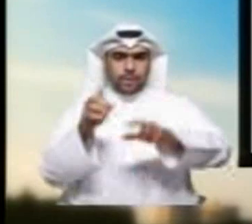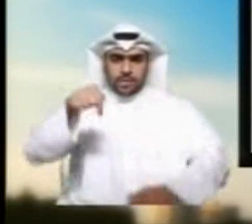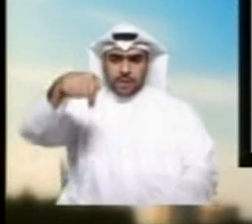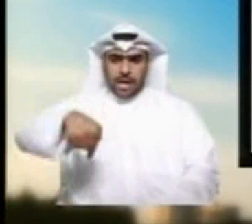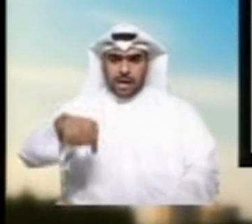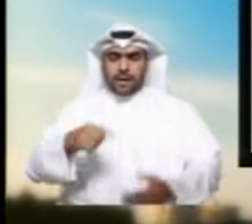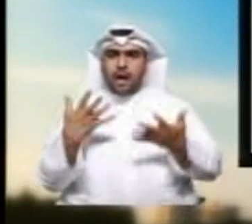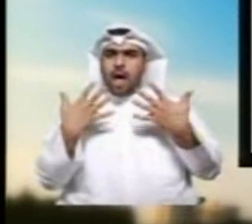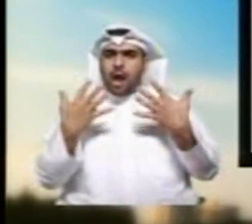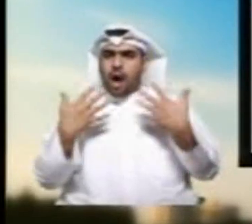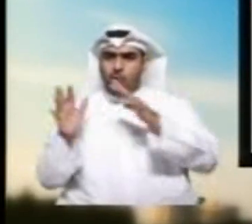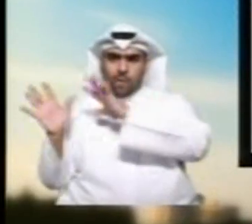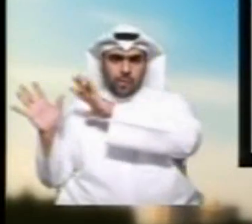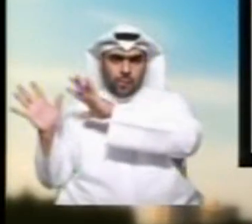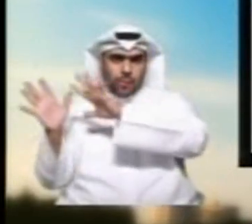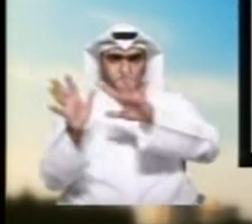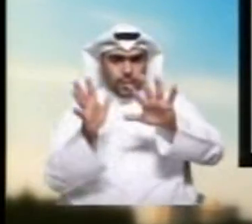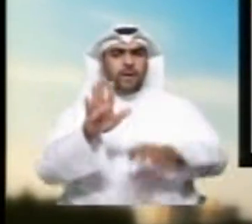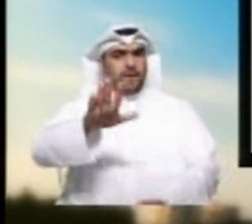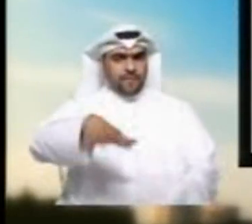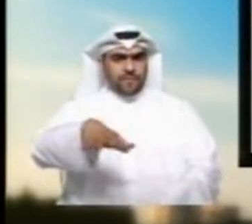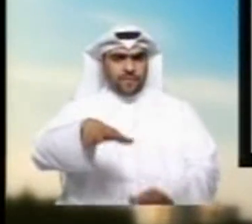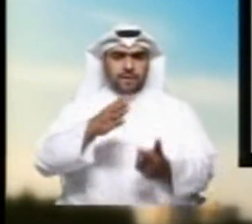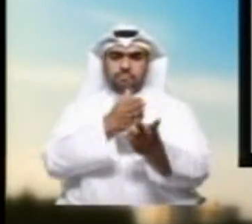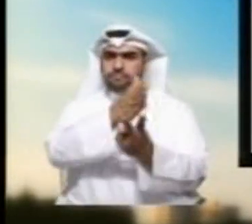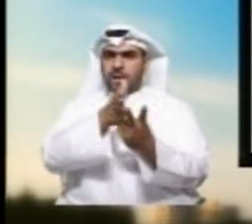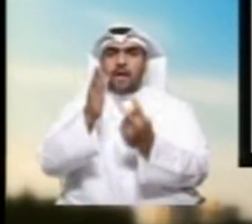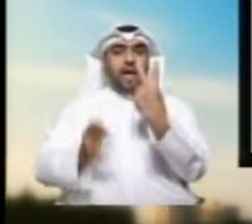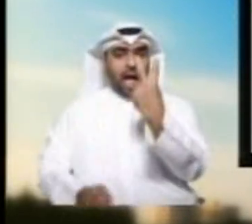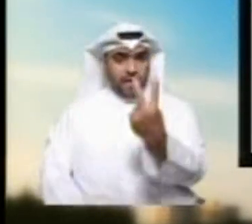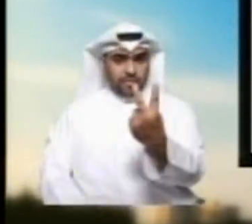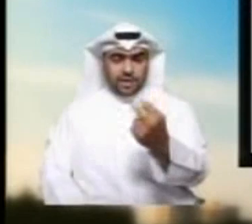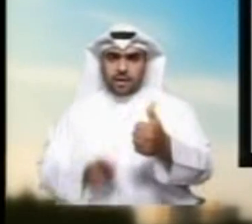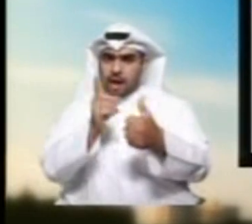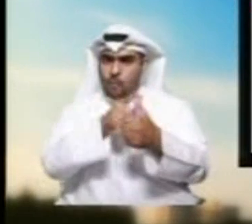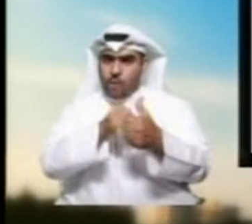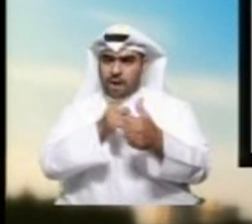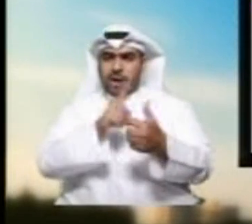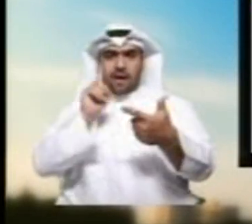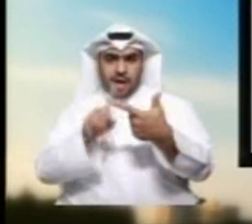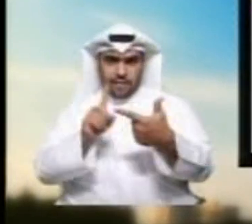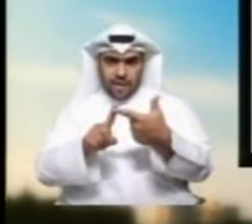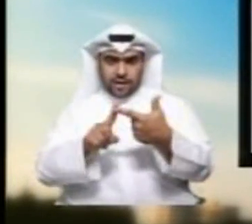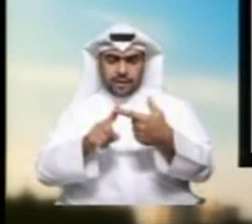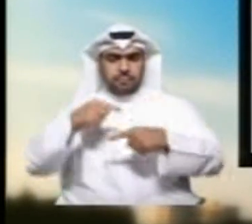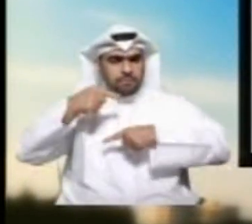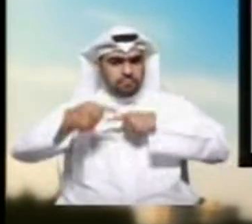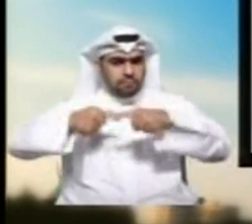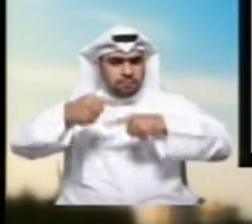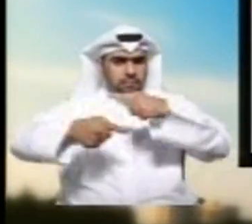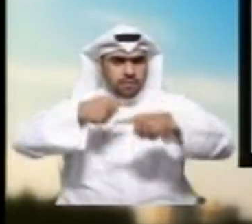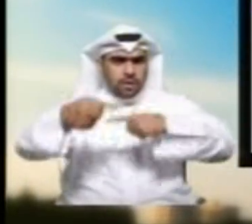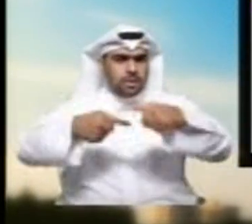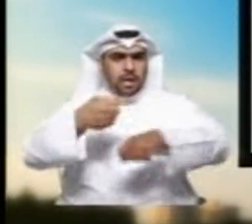دائمة الأساسية اللي نتأثر في امتداداتها. نعم. وفي المنخفضات الثانوية اللي تتحرك وتوصل. نعم. لما تعبر المنطقة توصل